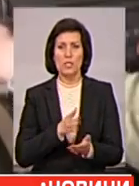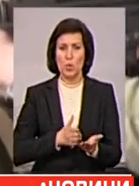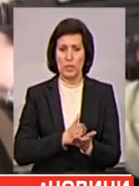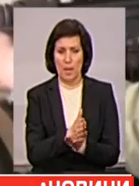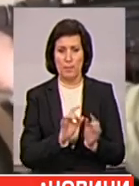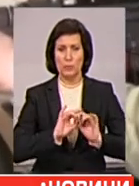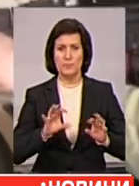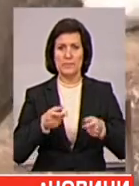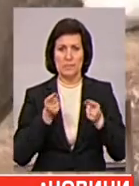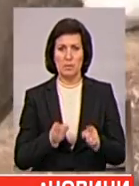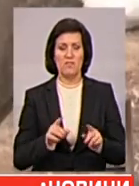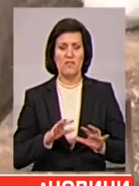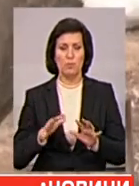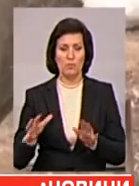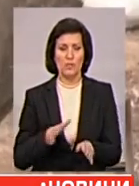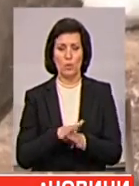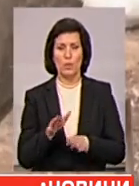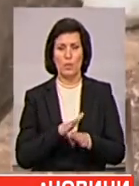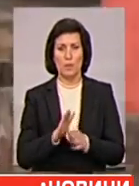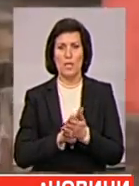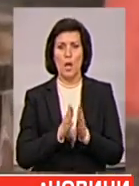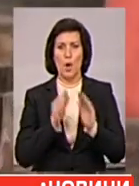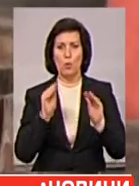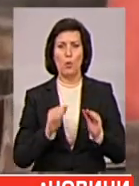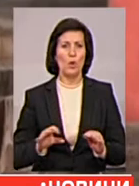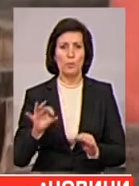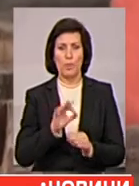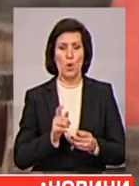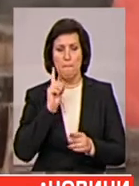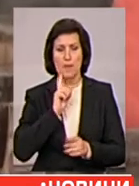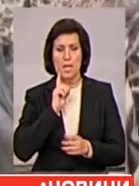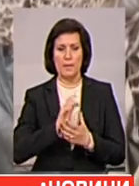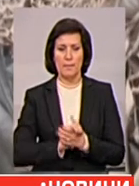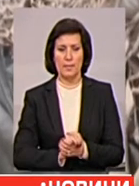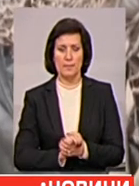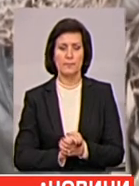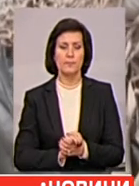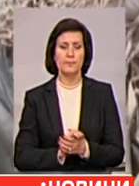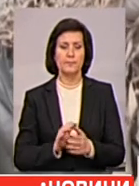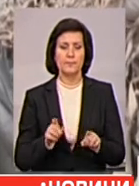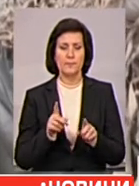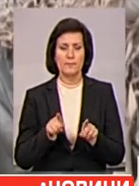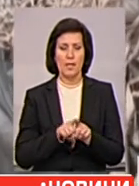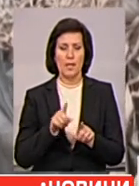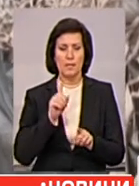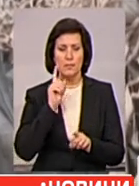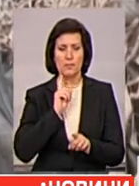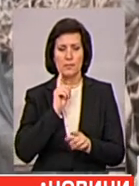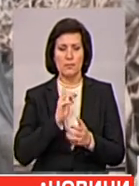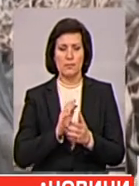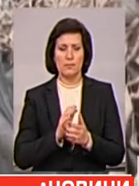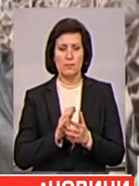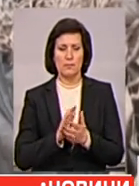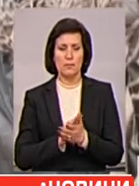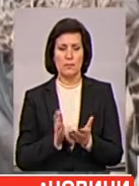розповідають, як насправді відбувається дотримання угод про перемир'я. Перемир'я так до кого в телевізорі